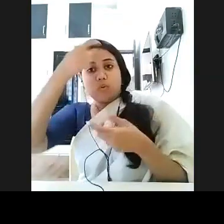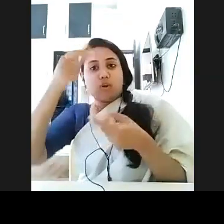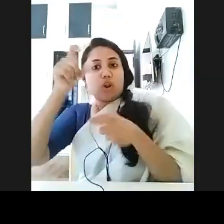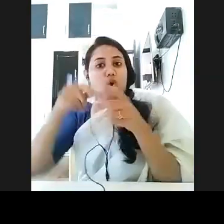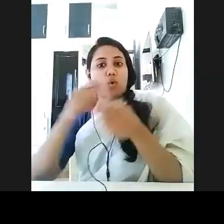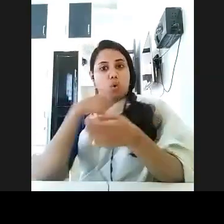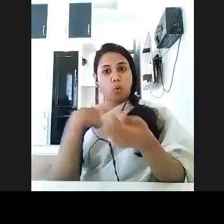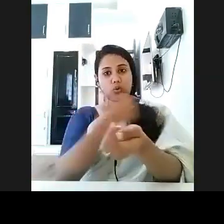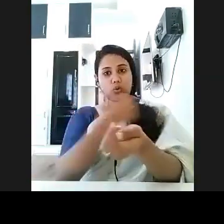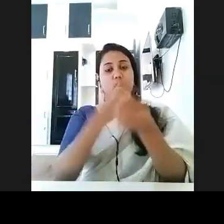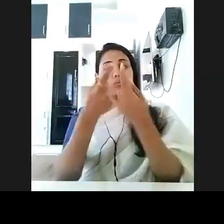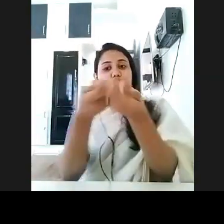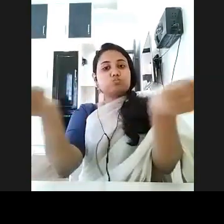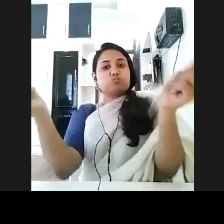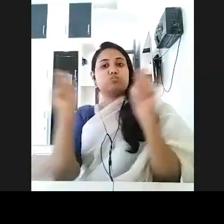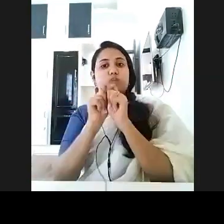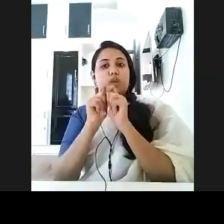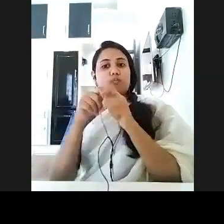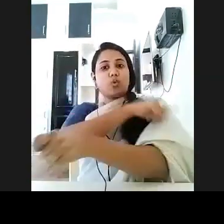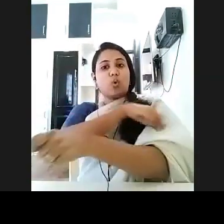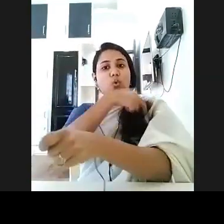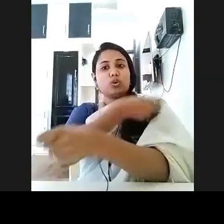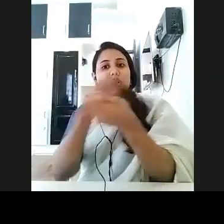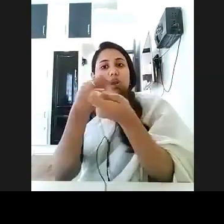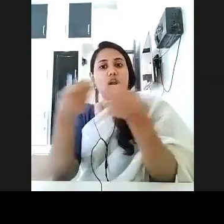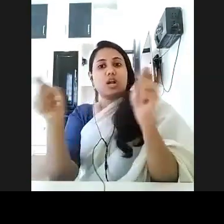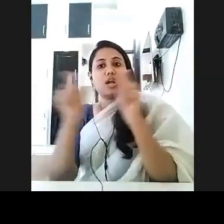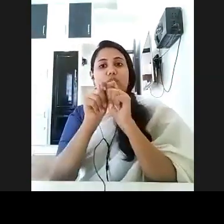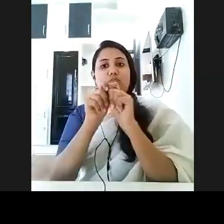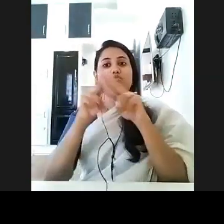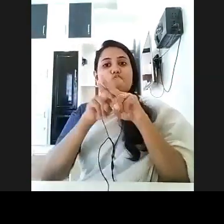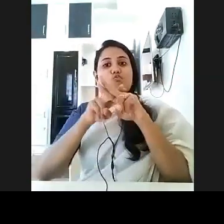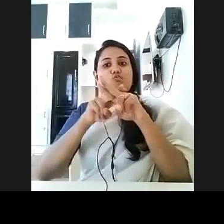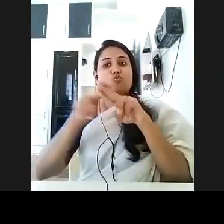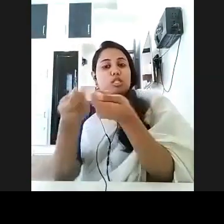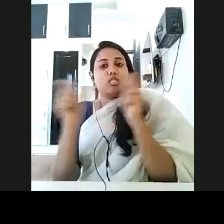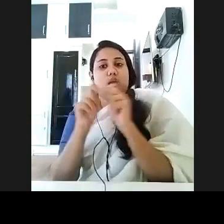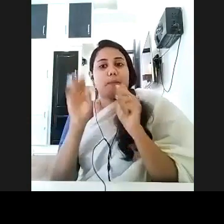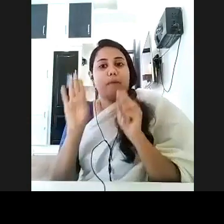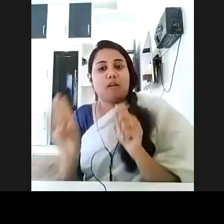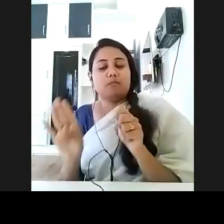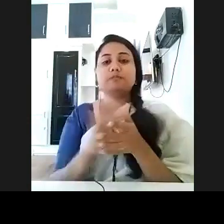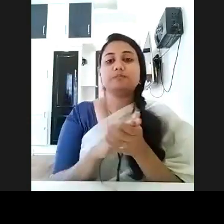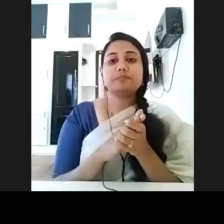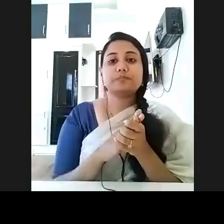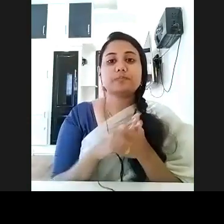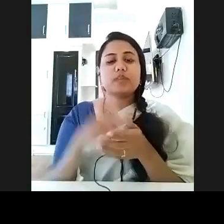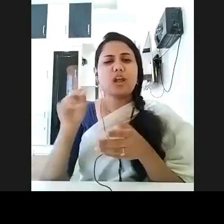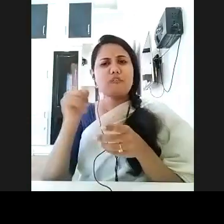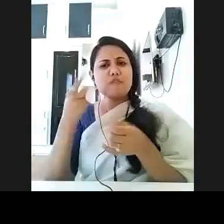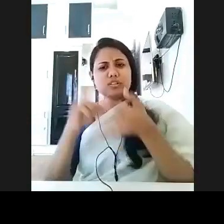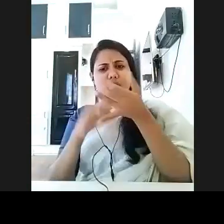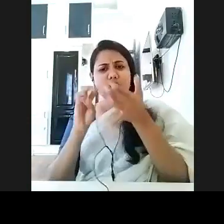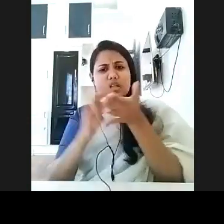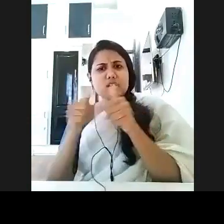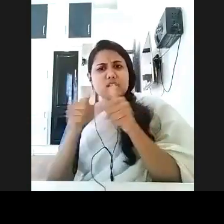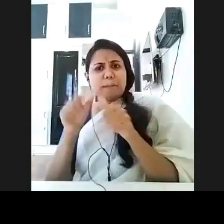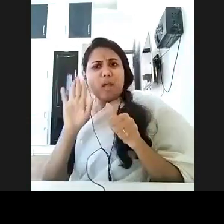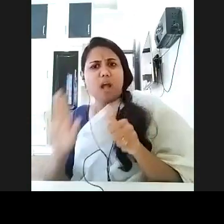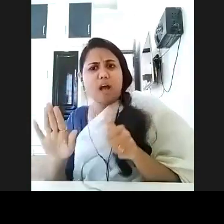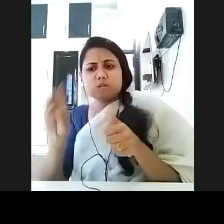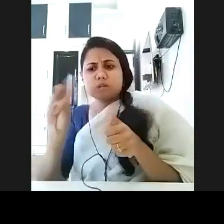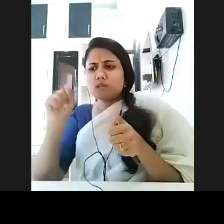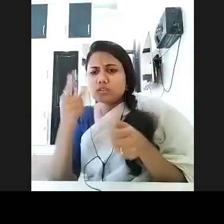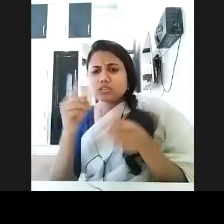ഒരു ടീമായിട്ടാണ് ഈ കുട്ടികളെ മാനേജ് ചെയ്യാറുള്ളത്. സോ ഫസ്റ്റ് ഇപ്പോൾ ഒരു കുട്ടിക്ക് SMA സസ്പെക്ട് ചെയ്യണമെങ്കിൽ ഫസ്റ്റ്